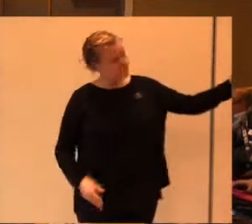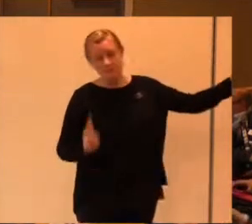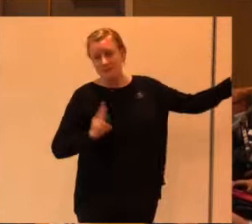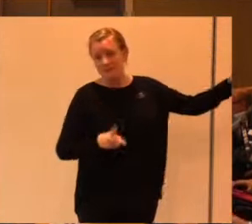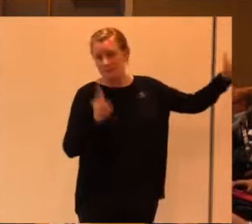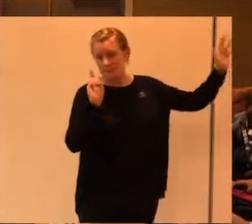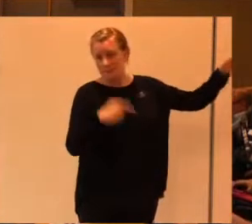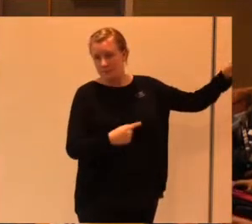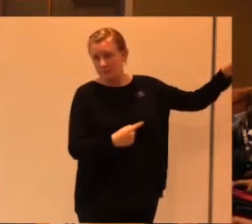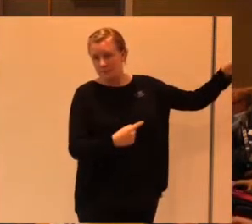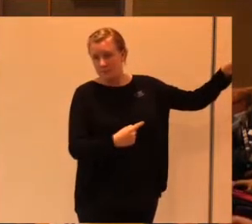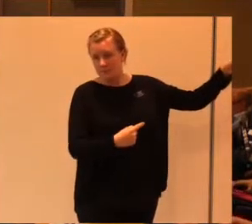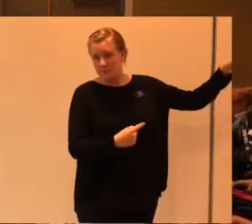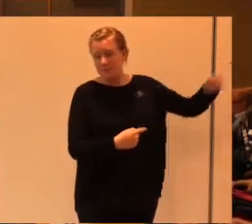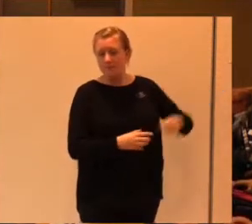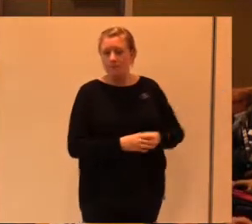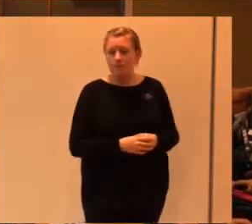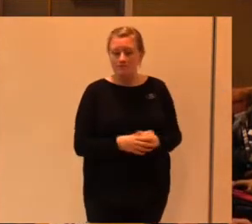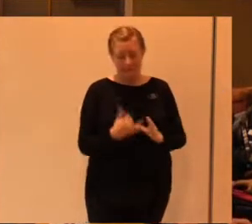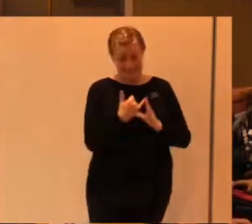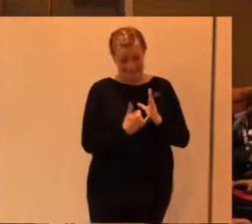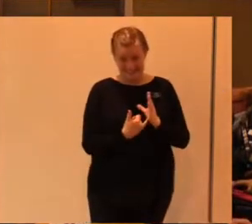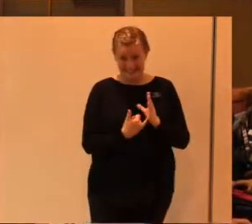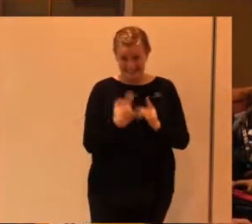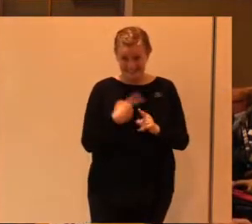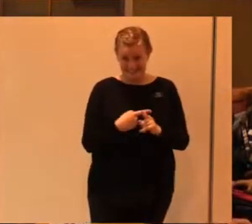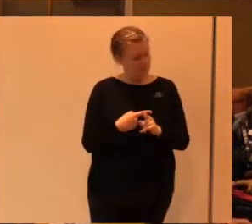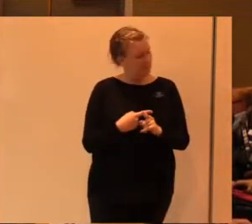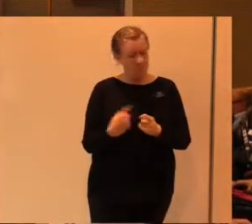Det innehåller mycket och det är otroligt